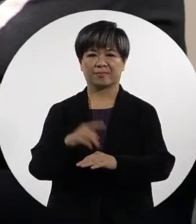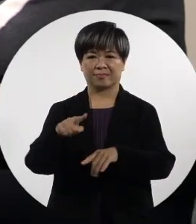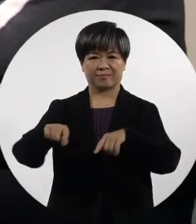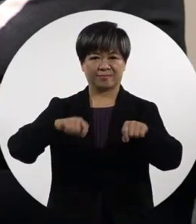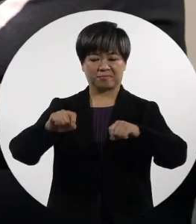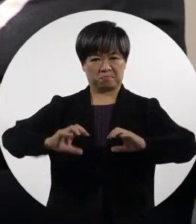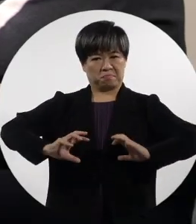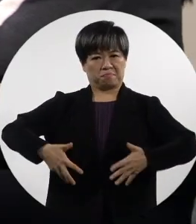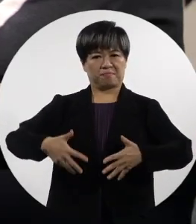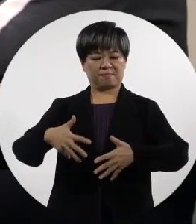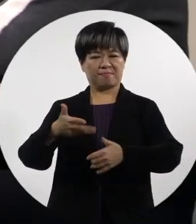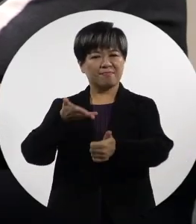权，教育部体育署推出了许多企划，而企划的内容有些什么呢？我们今天非常荣幸邀请到